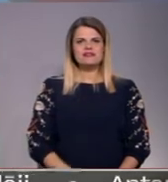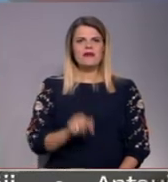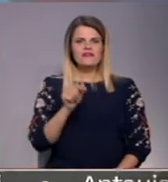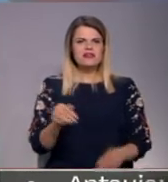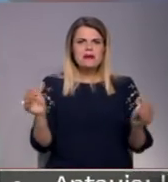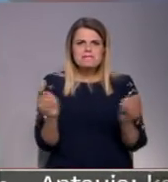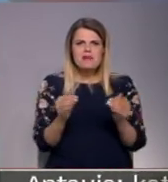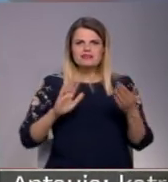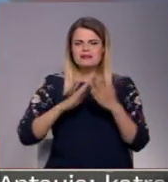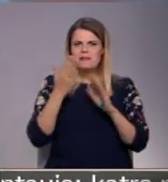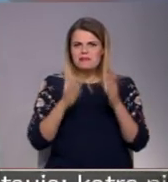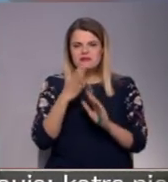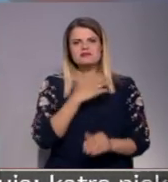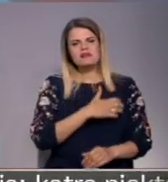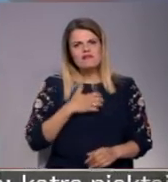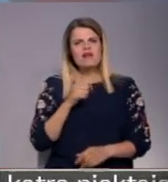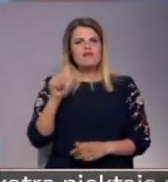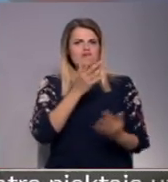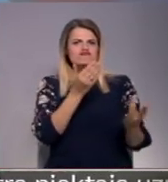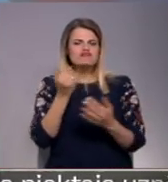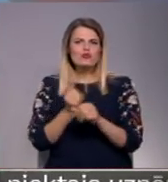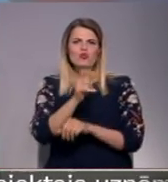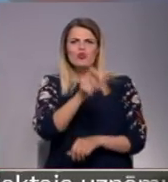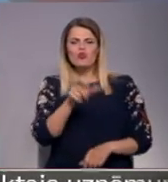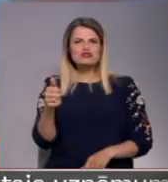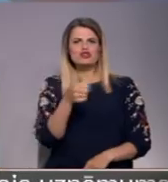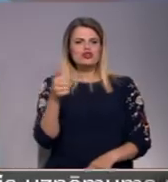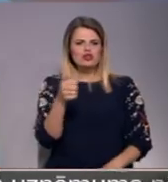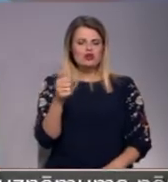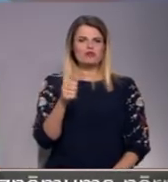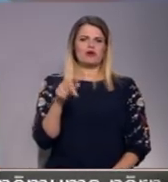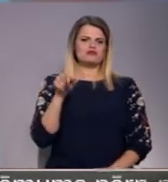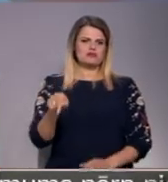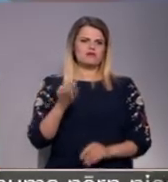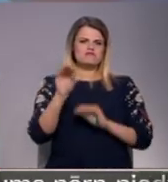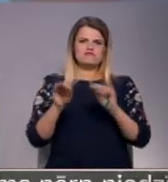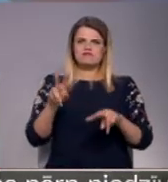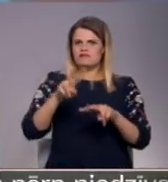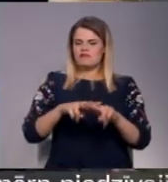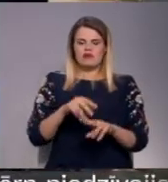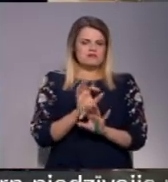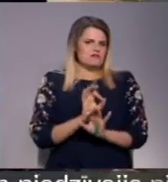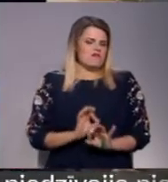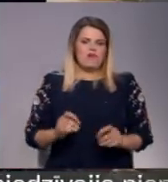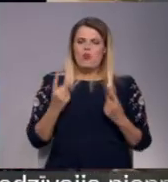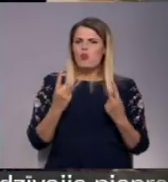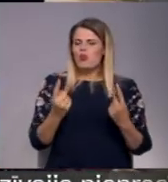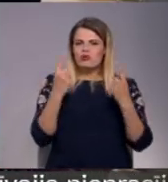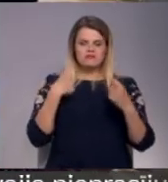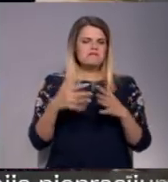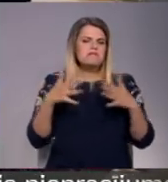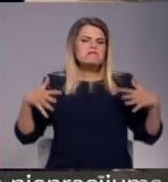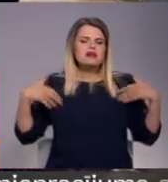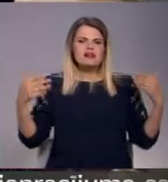Tādā mazā pilsētiņā ir jāpiesaista turisti, jo īpaši Sašas un Alīnas veidotais objekts ir unikāls, un tas ir liels